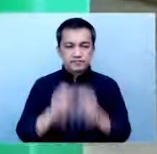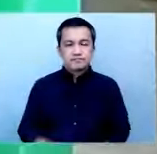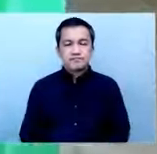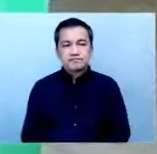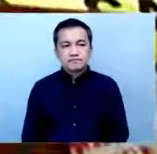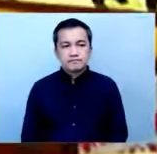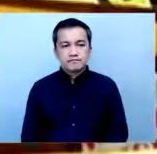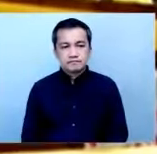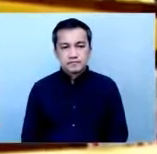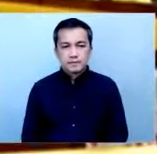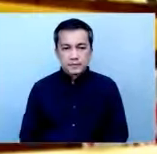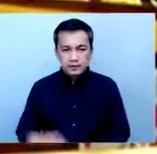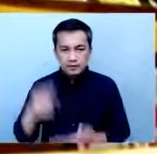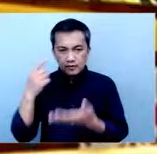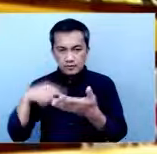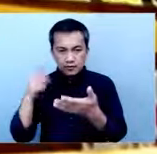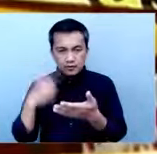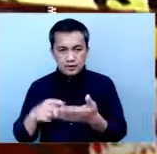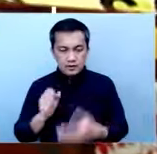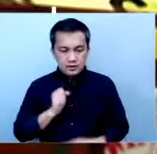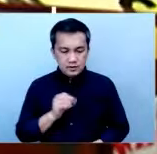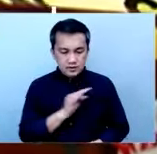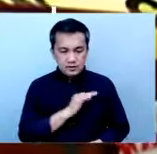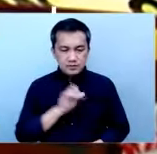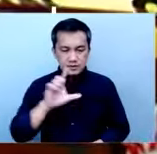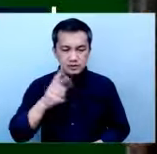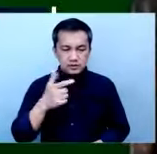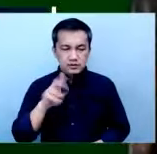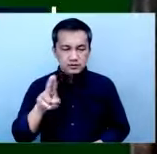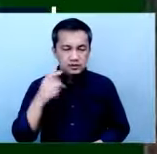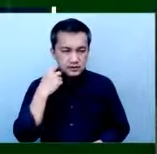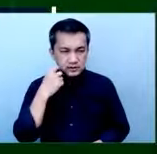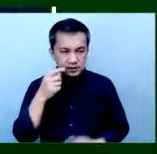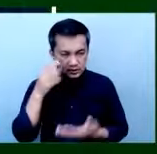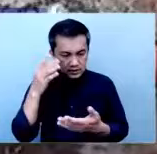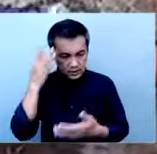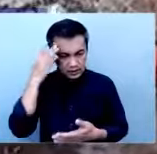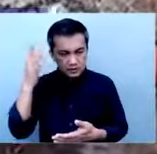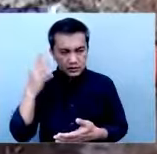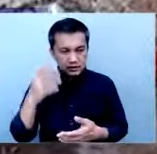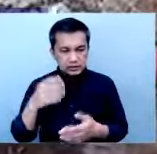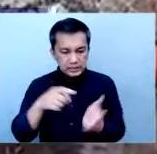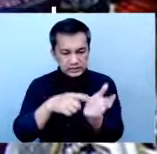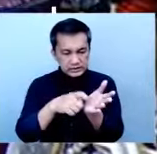Sa pag-iinspeksyon ng mga tauhan ng LGU kanina, napag-alamang